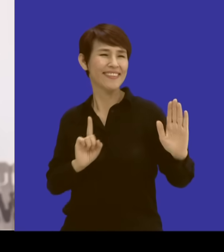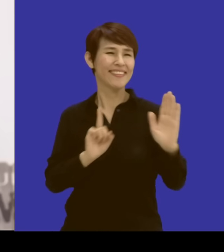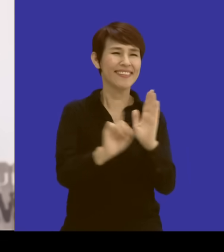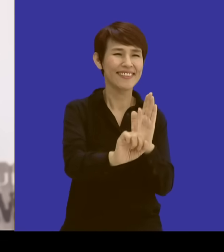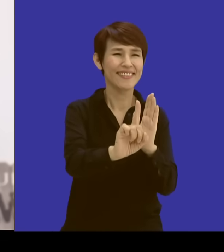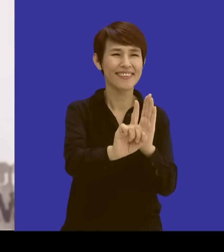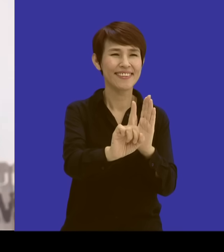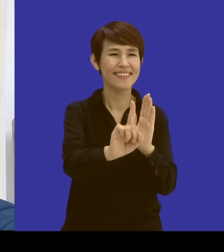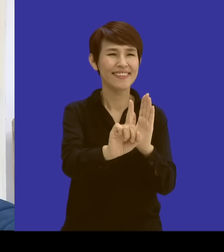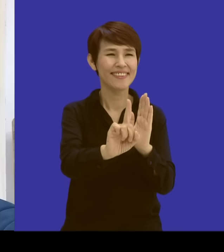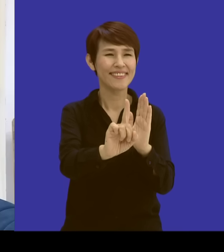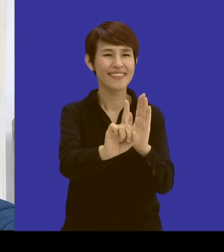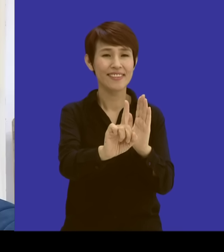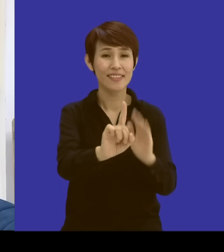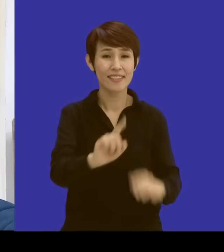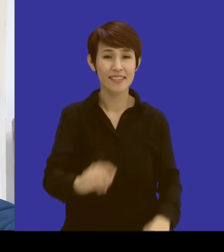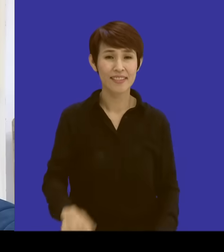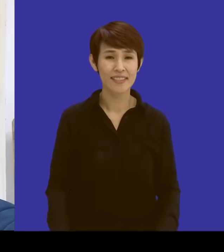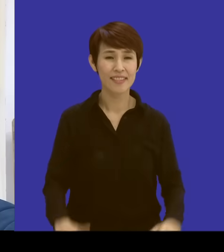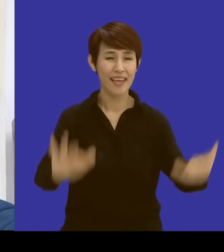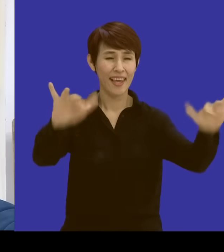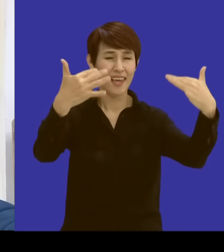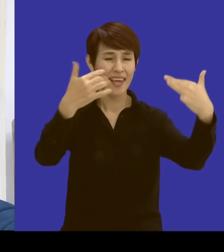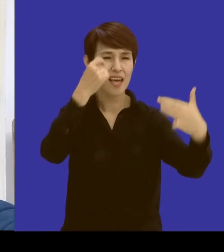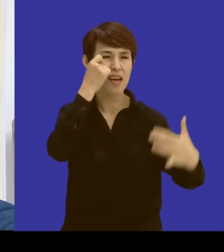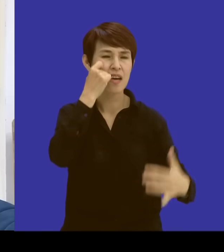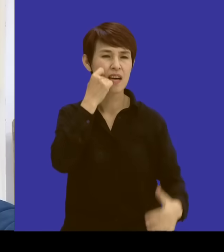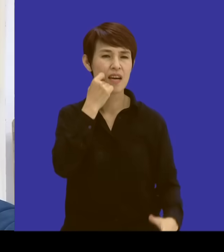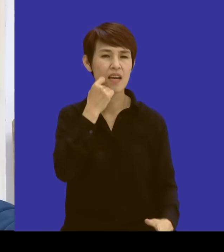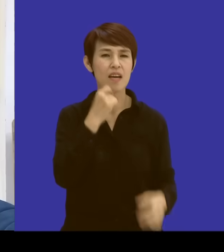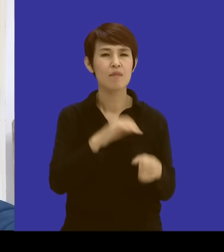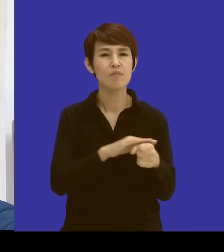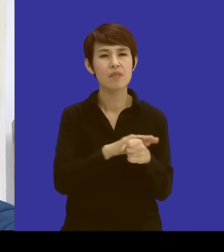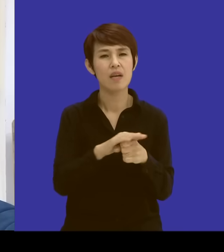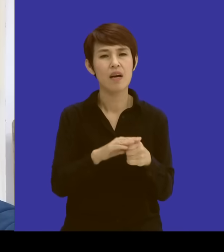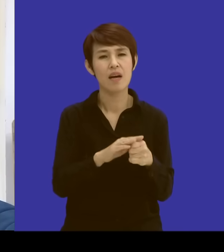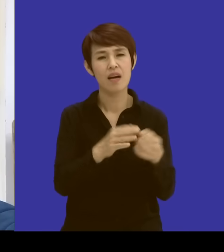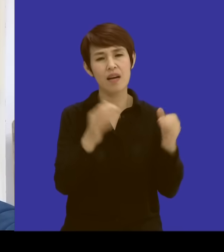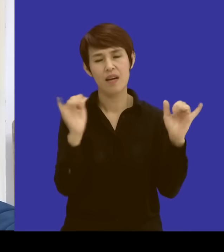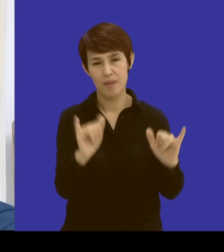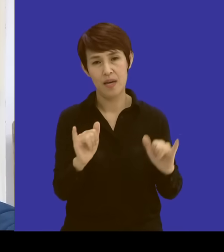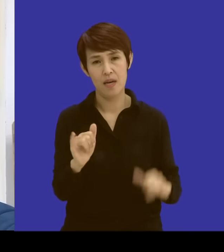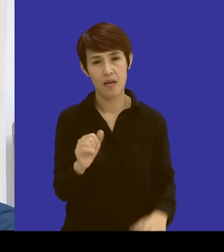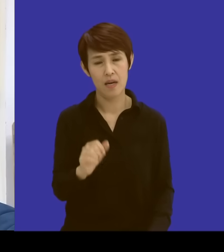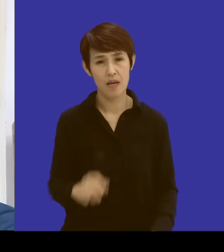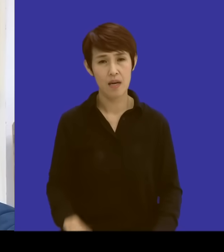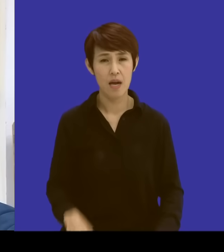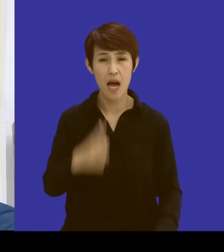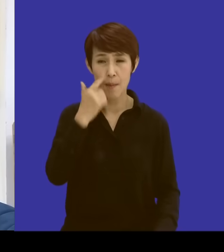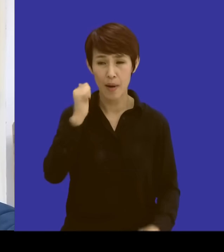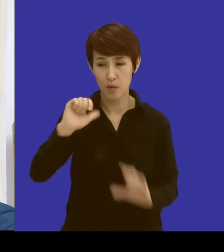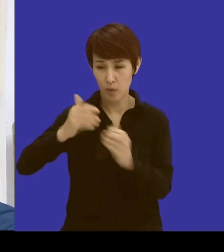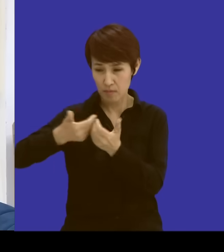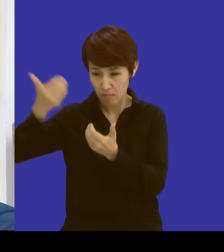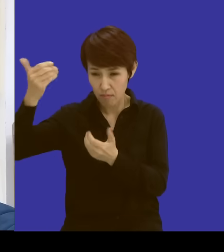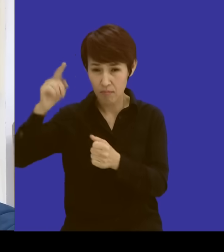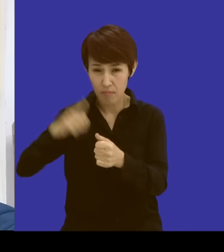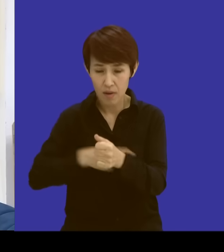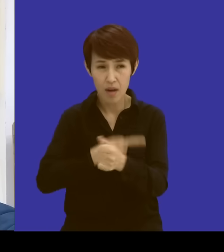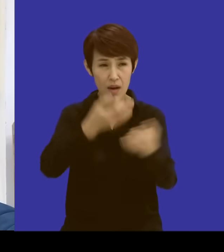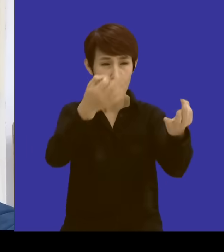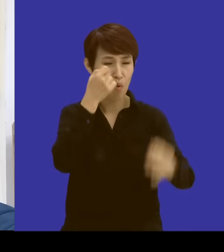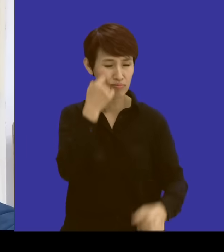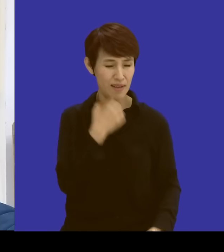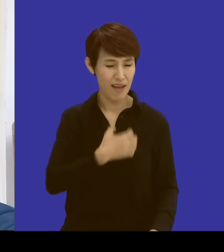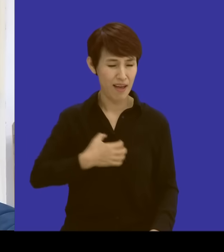제 딴에는 애들이 저를 불쌍하게 볼까 봐. 갑자기 아버지 없는 아이가 됐잖아요. 며칠 사이에. 그러니까 불쌍하게 볼까